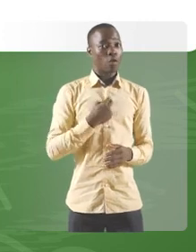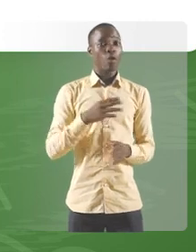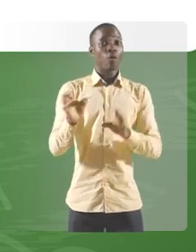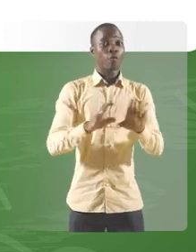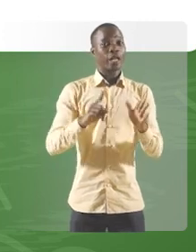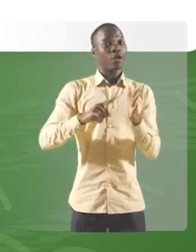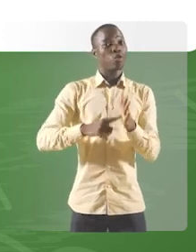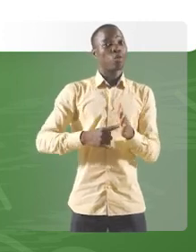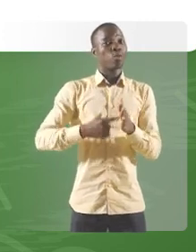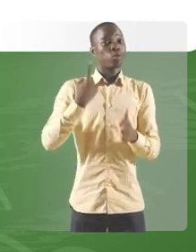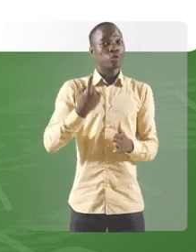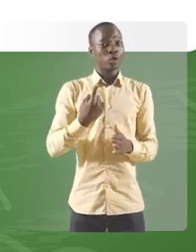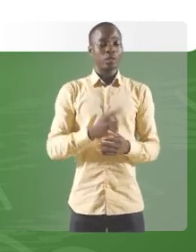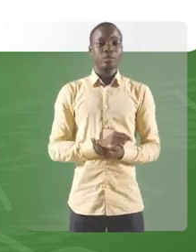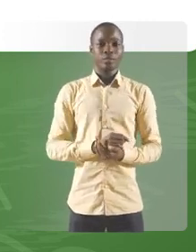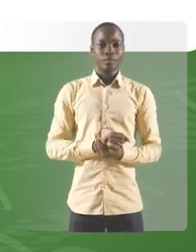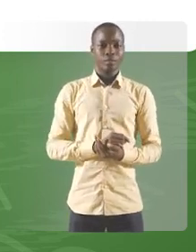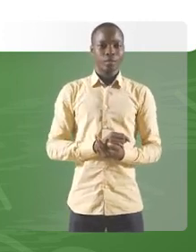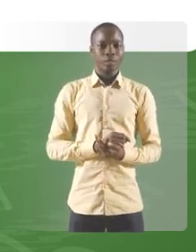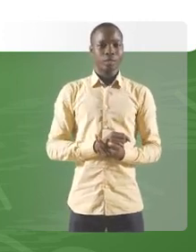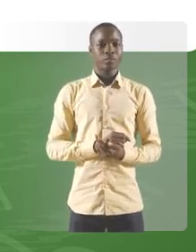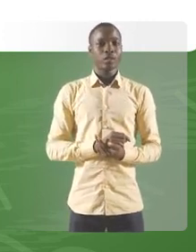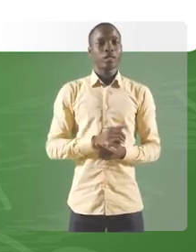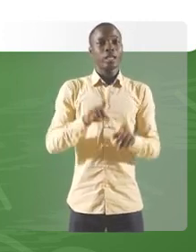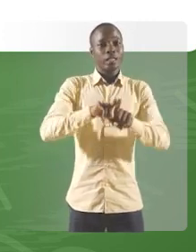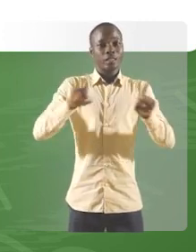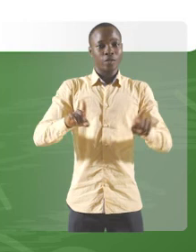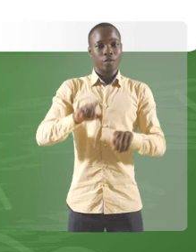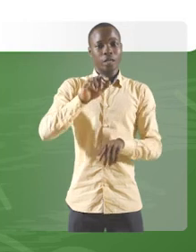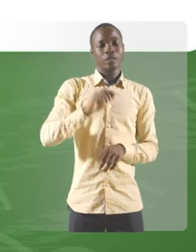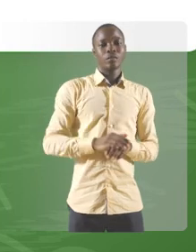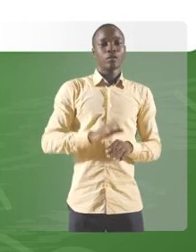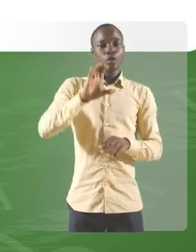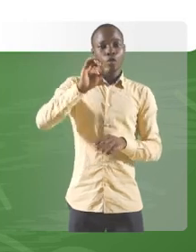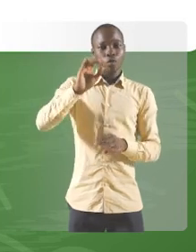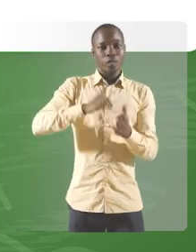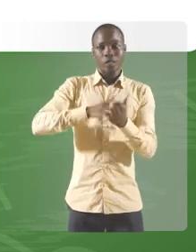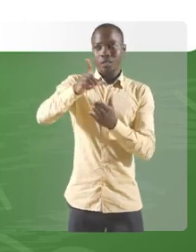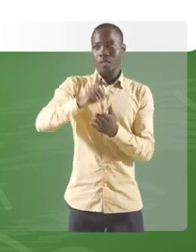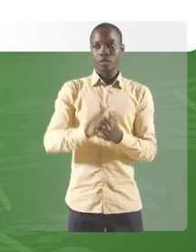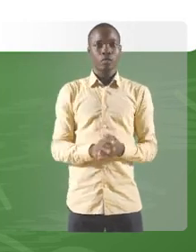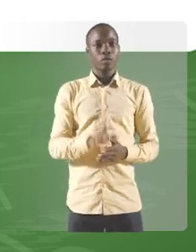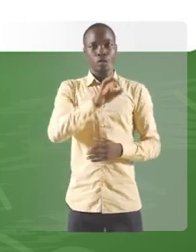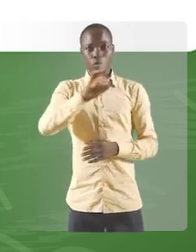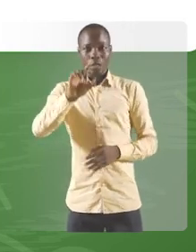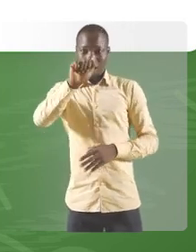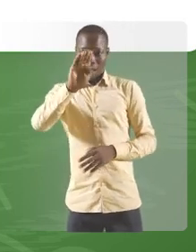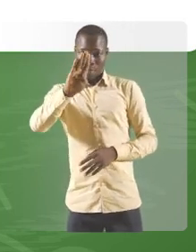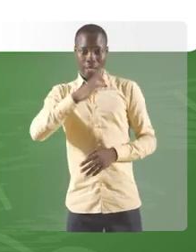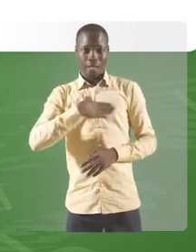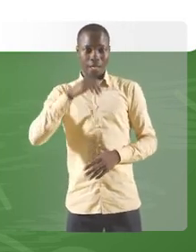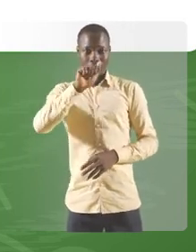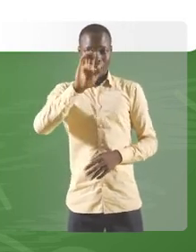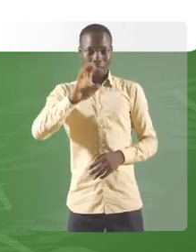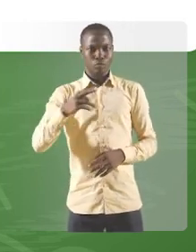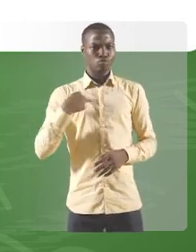produit des coefficients directeurs des droites AB et AC. Donc on a moins 2